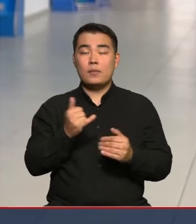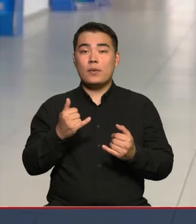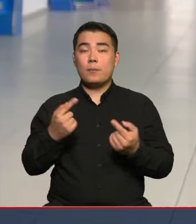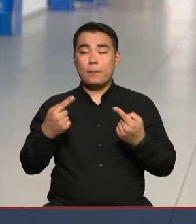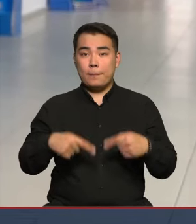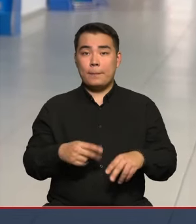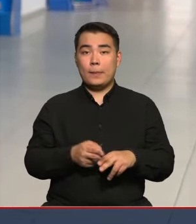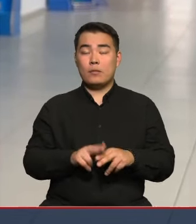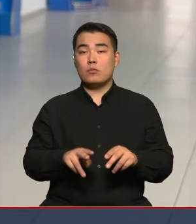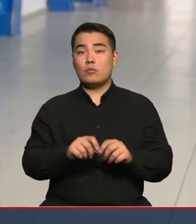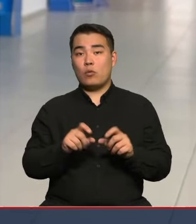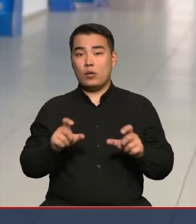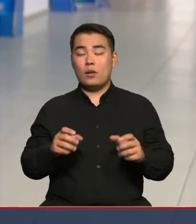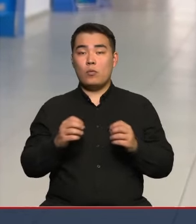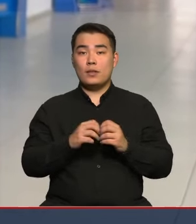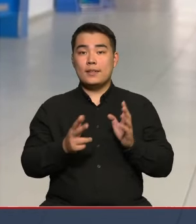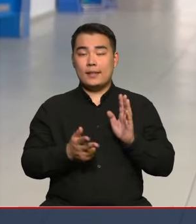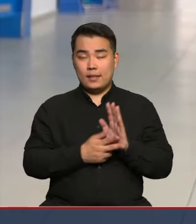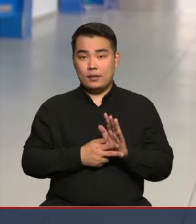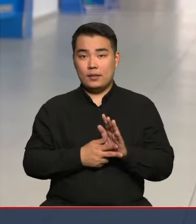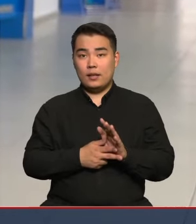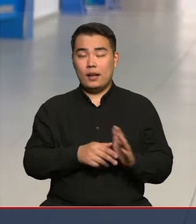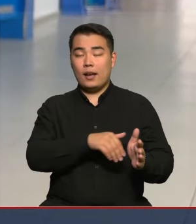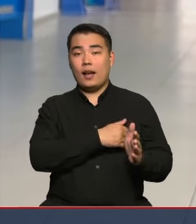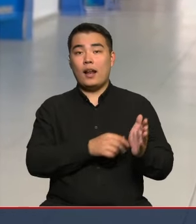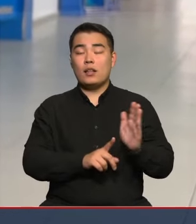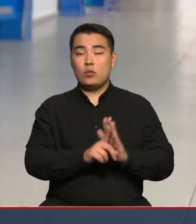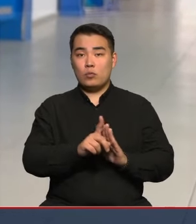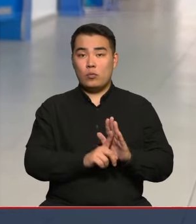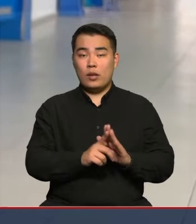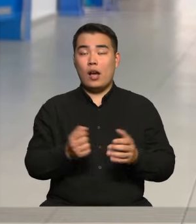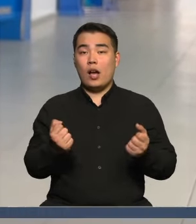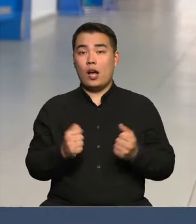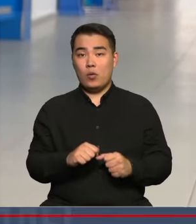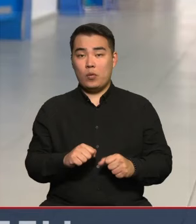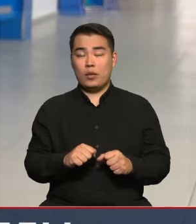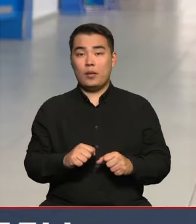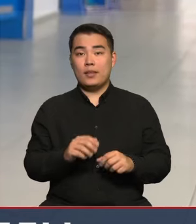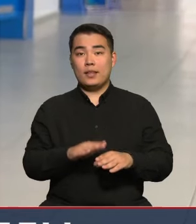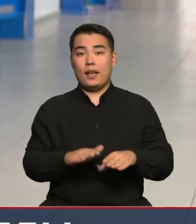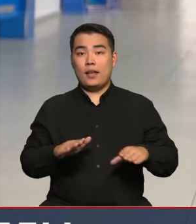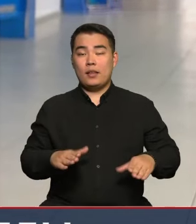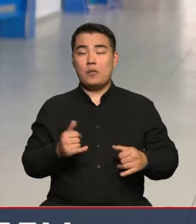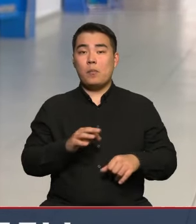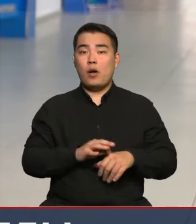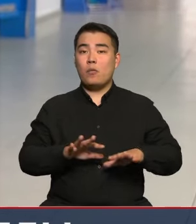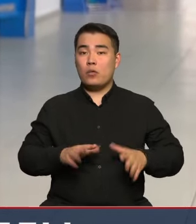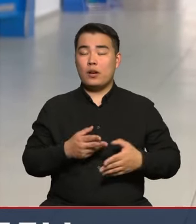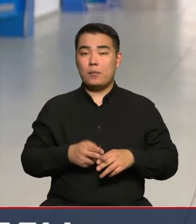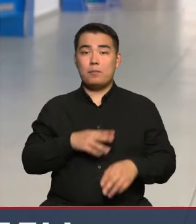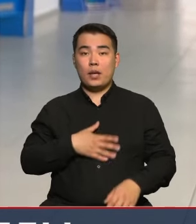төмендегендіктен мектепте 18 градус температура болғандықтан балаларымызды ауыртып аламыз ба деп